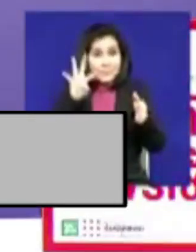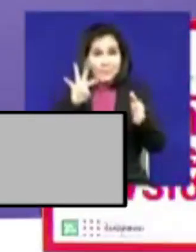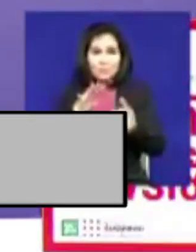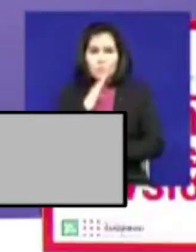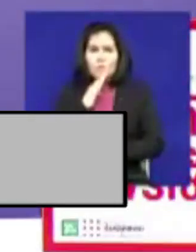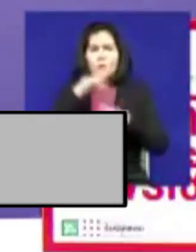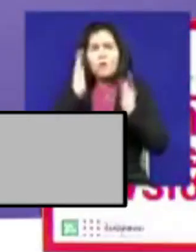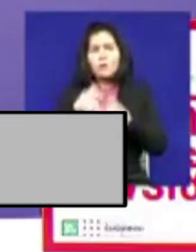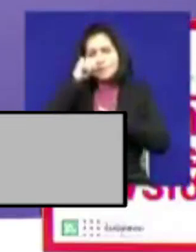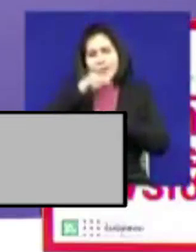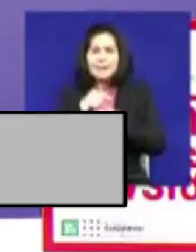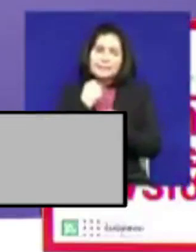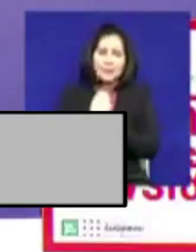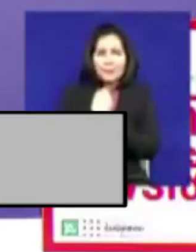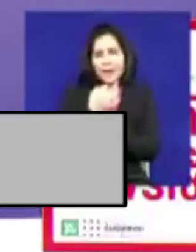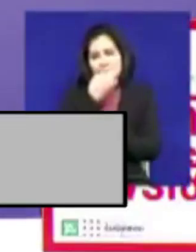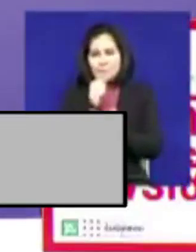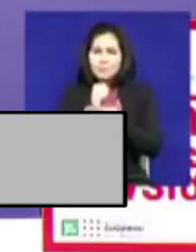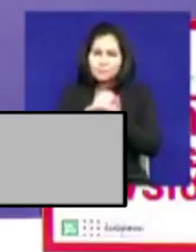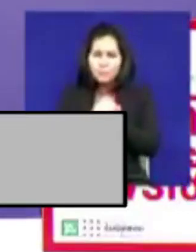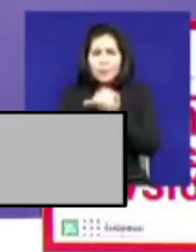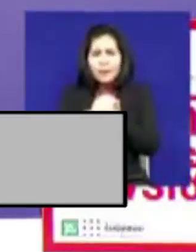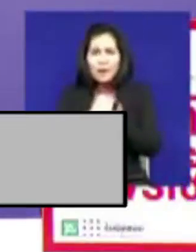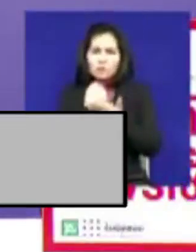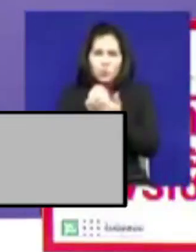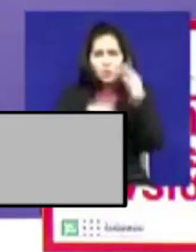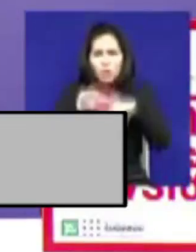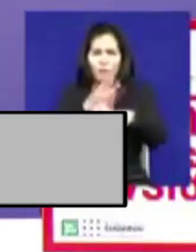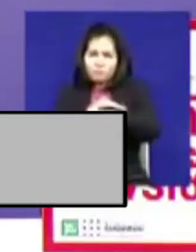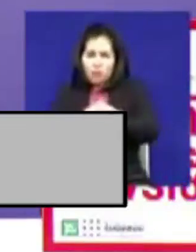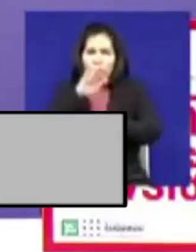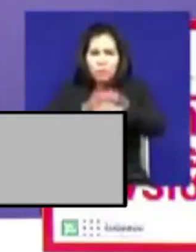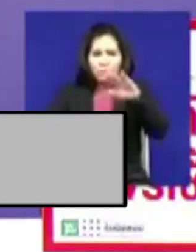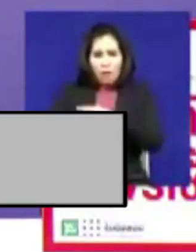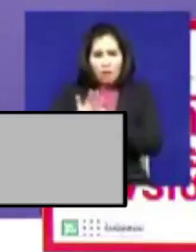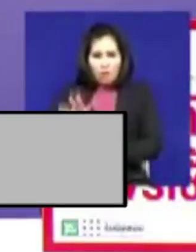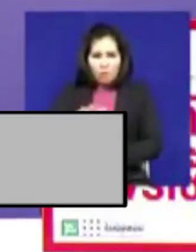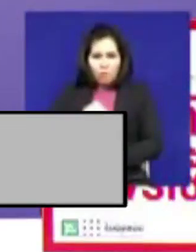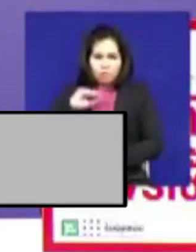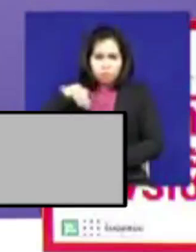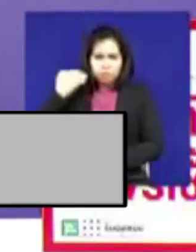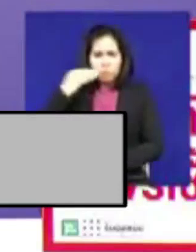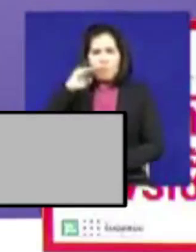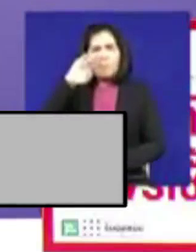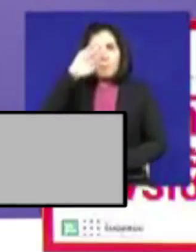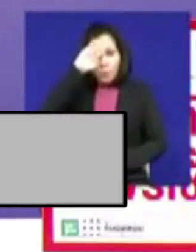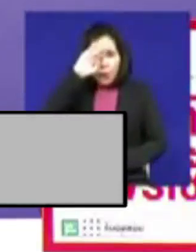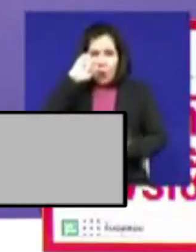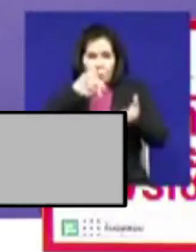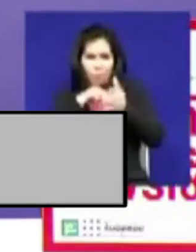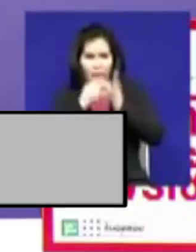ยไปมีอาชีพที่มีการสัมผัสแล้วก็มีอาการป่วยนั้นนะครับเราก็จะถือว่ากลุ่มคนเหล่